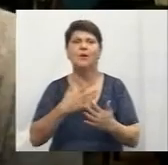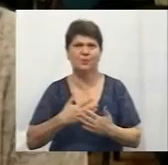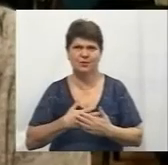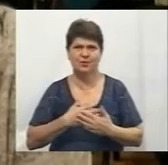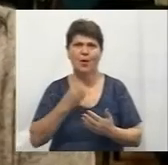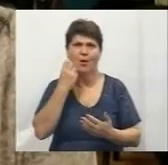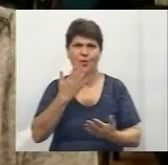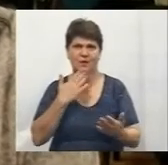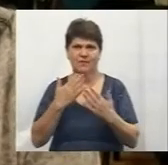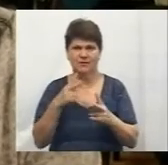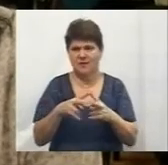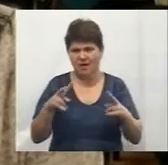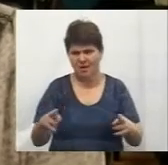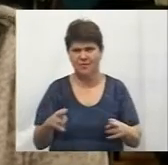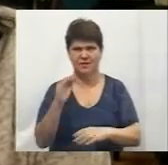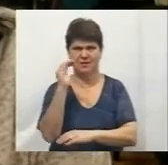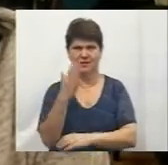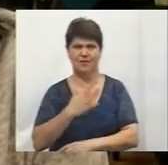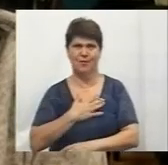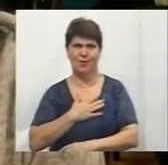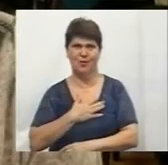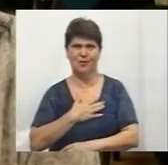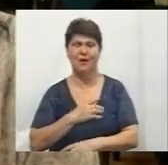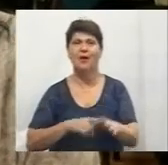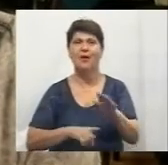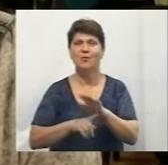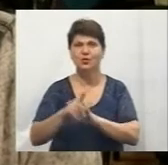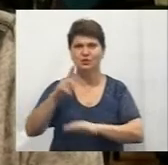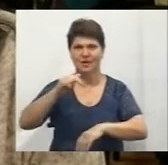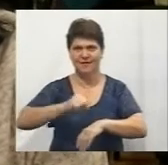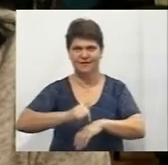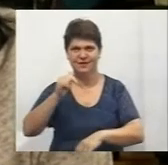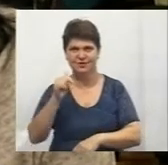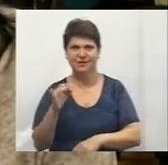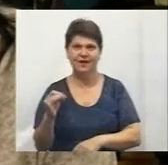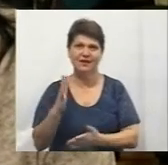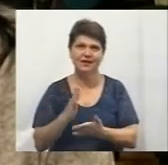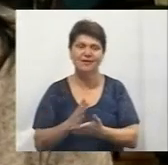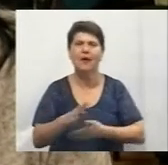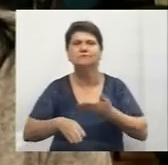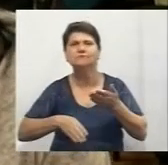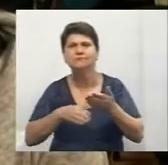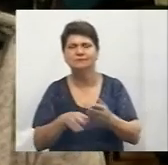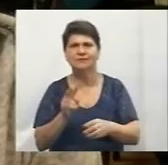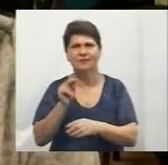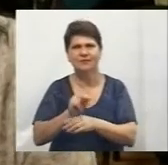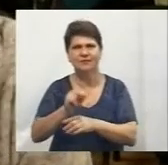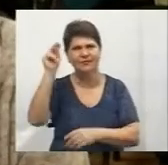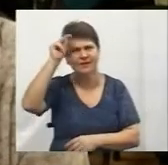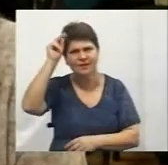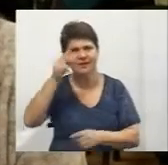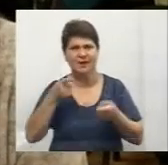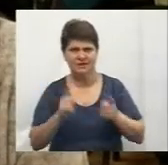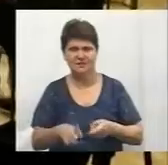дитини, як до своєї дитини. І тоді починаєш відчувати, тоді є мотивація, щоб навчитися і